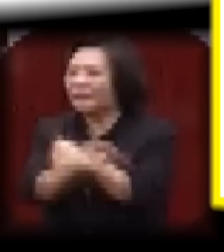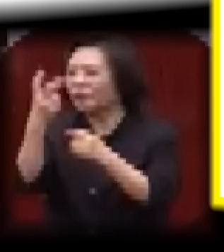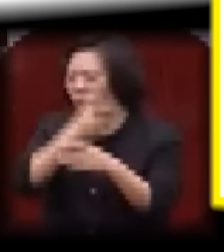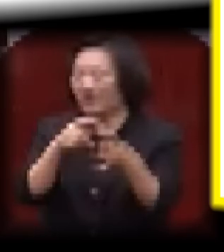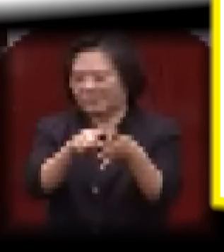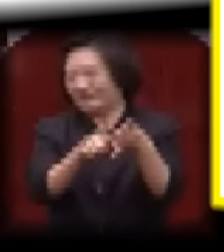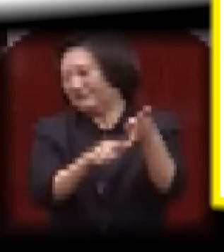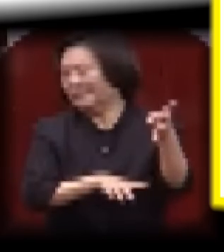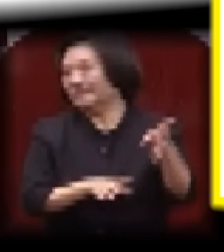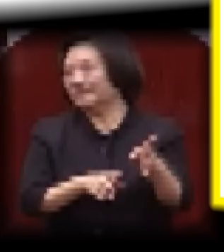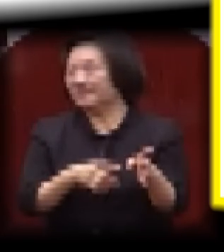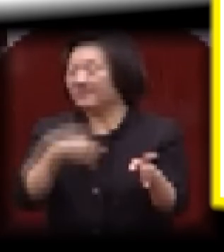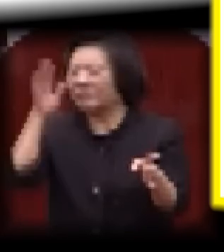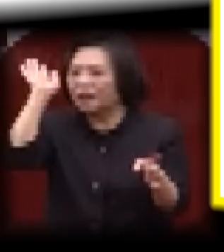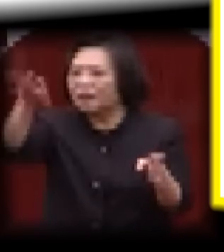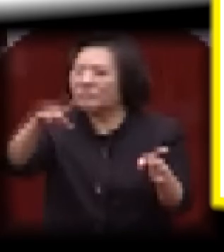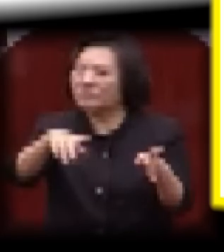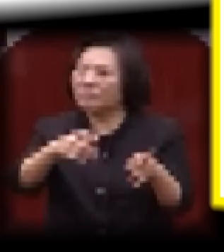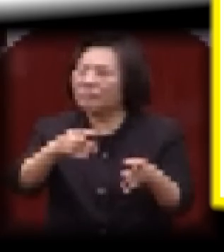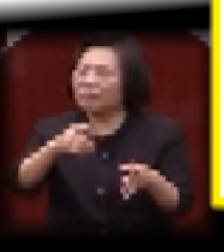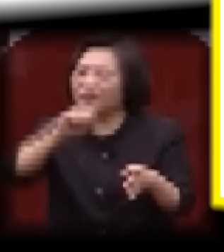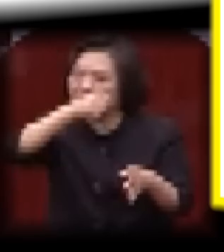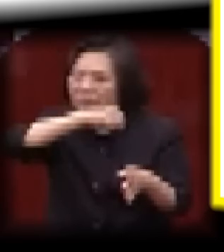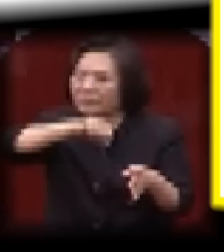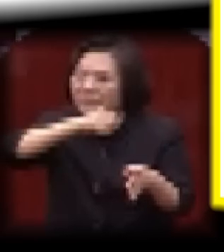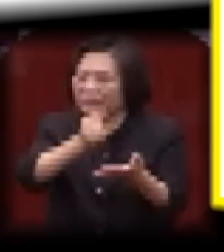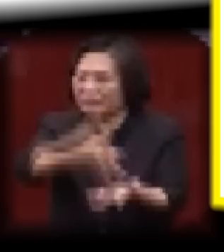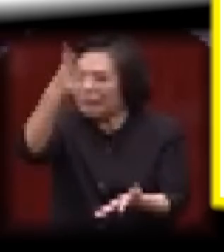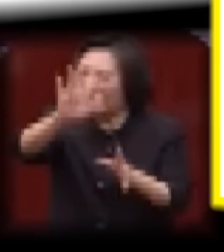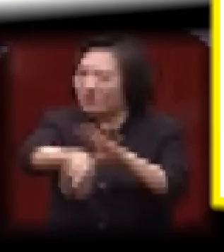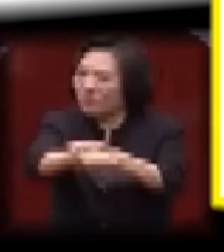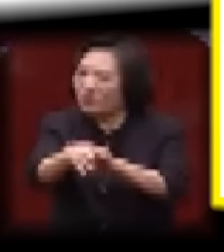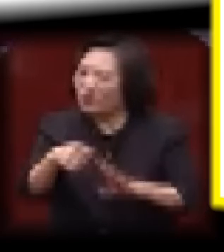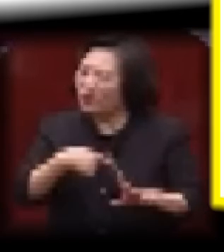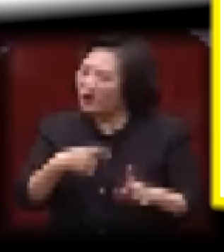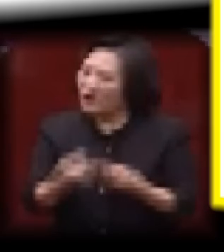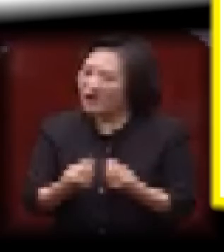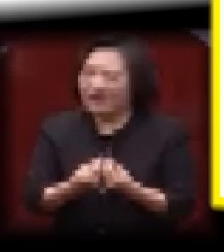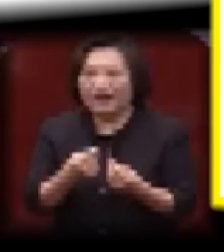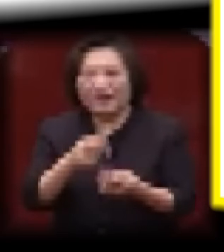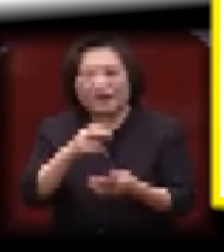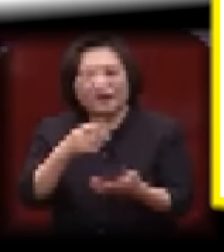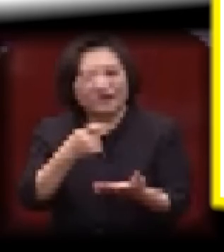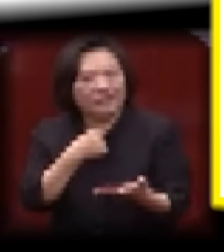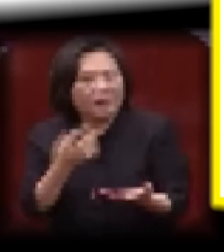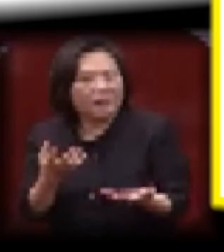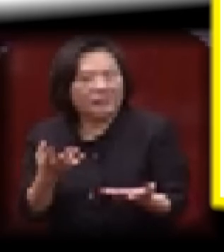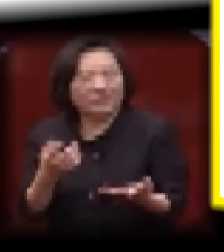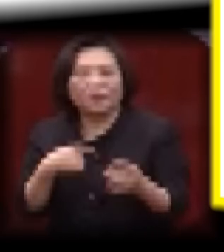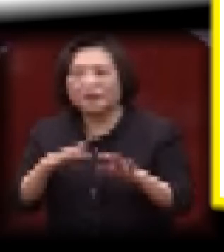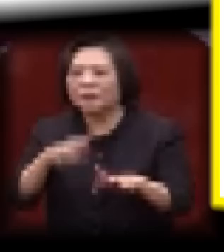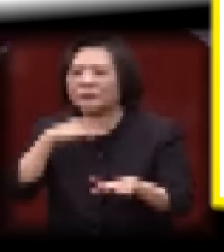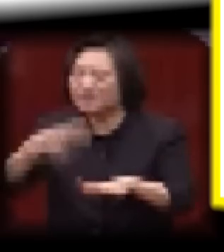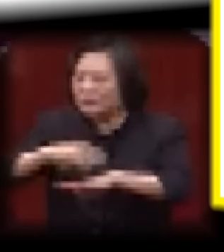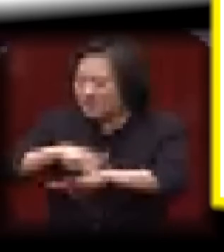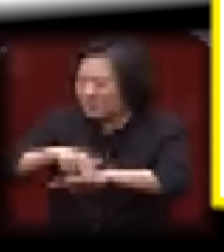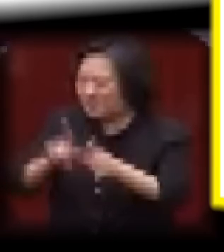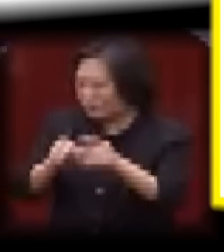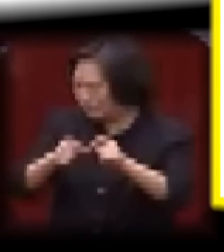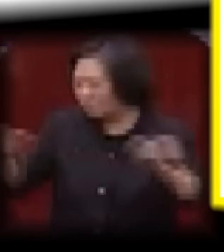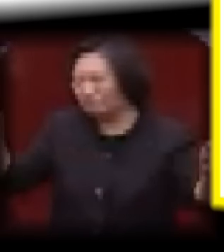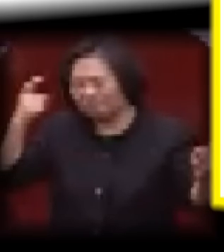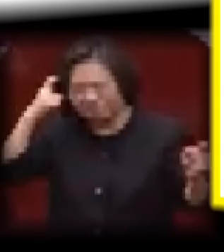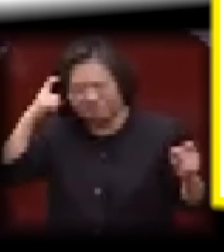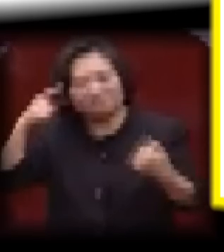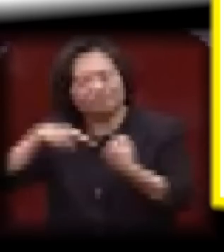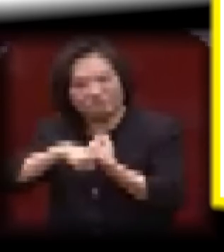我觉得我们还是要从长计议的，但是第一步我认为是先解决单一且自住